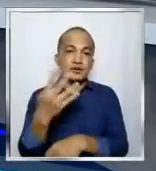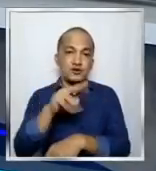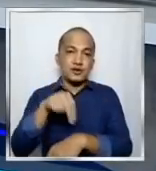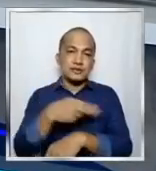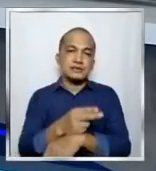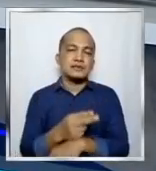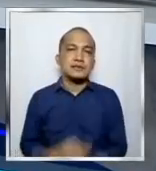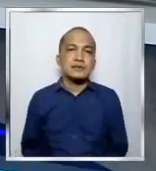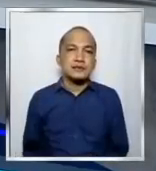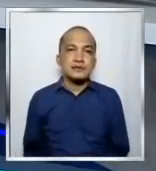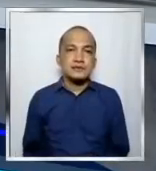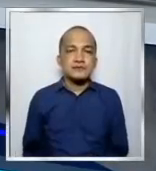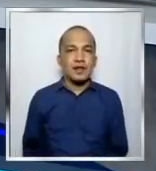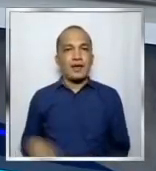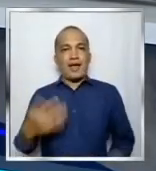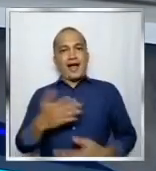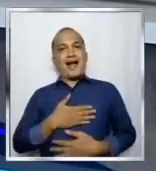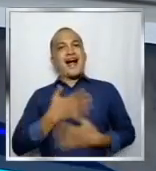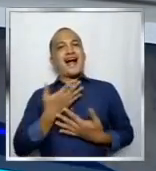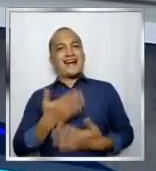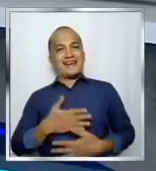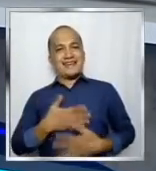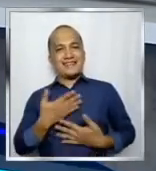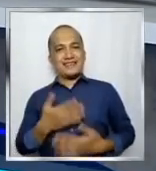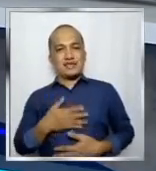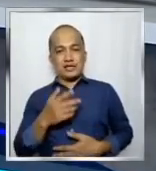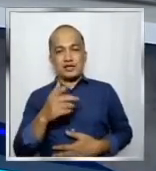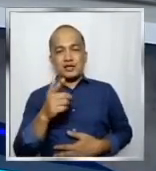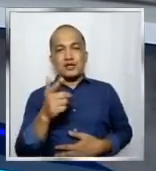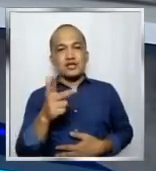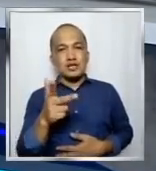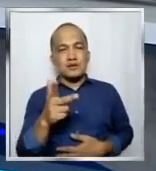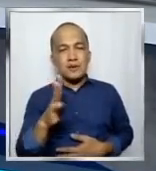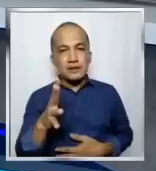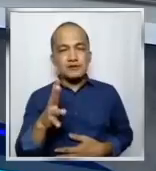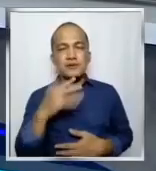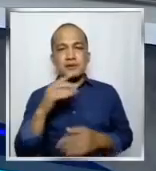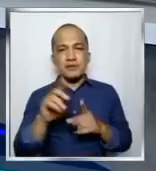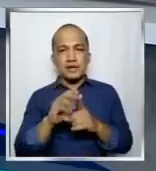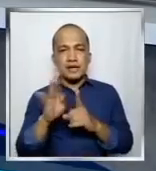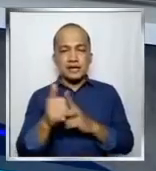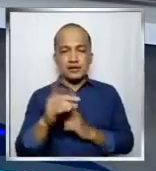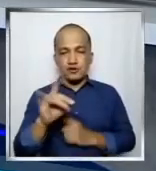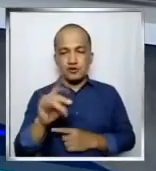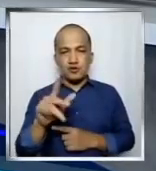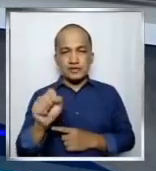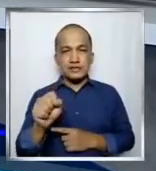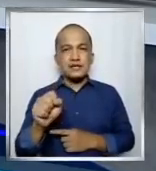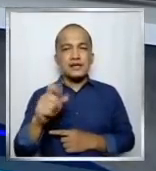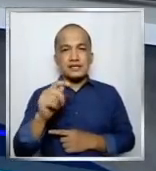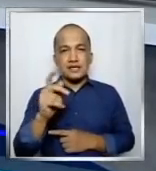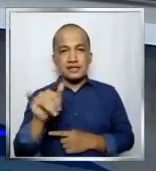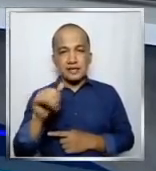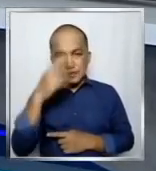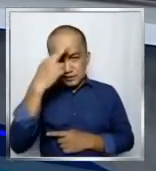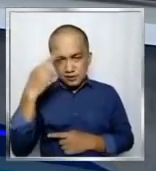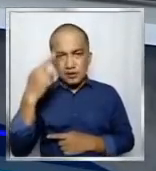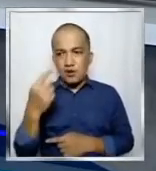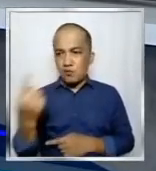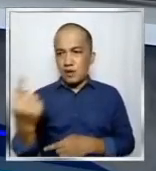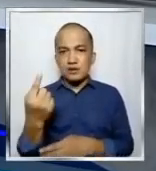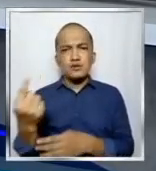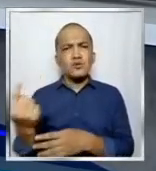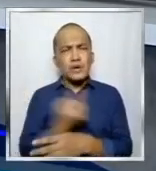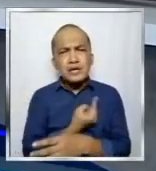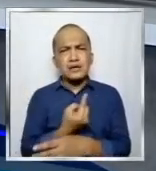Laking tuwa ng 35 residente ng Barangay Dolores sa Taytay, Rizal na mahigit isang linggong nagtsagang magpabalik-balik sa pila